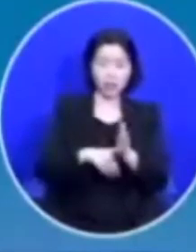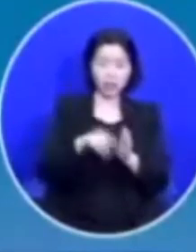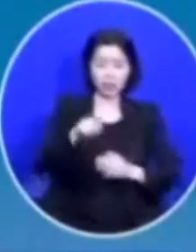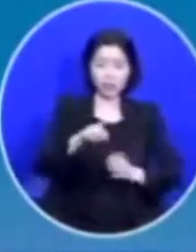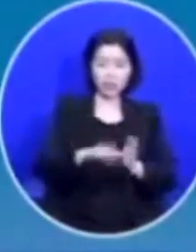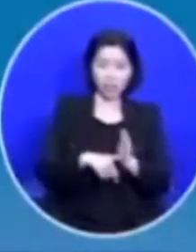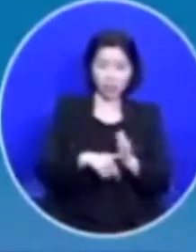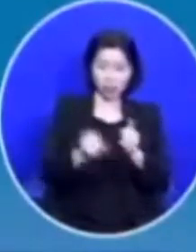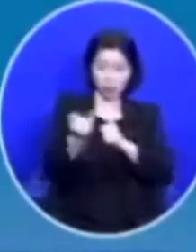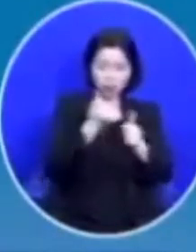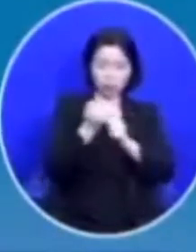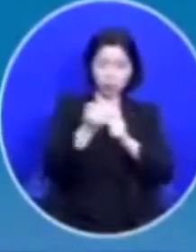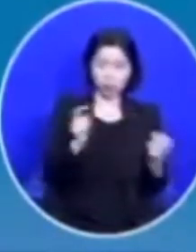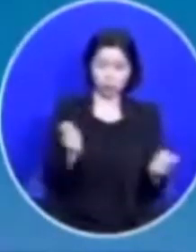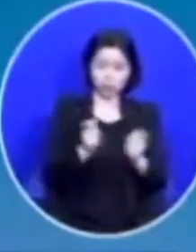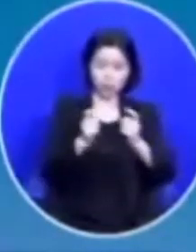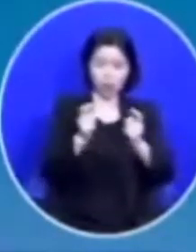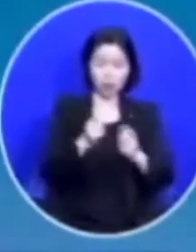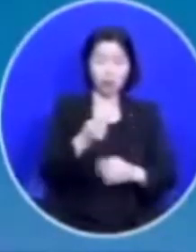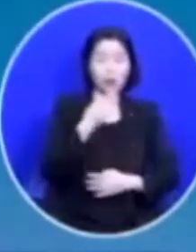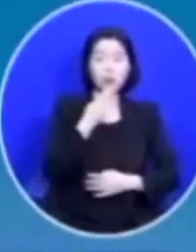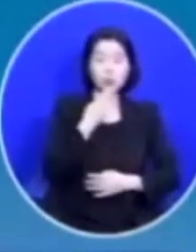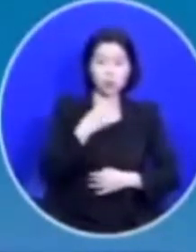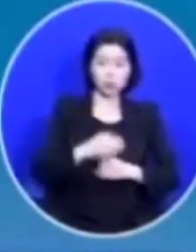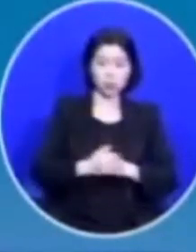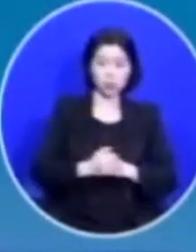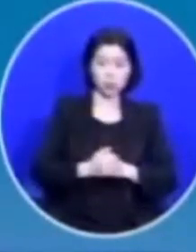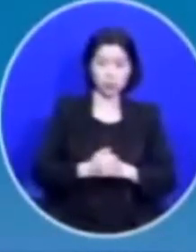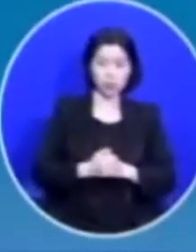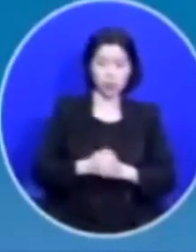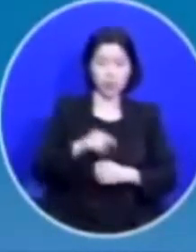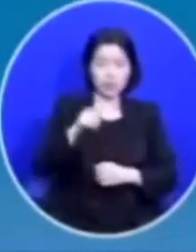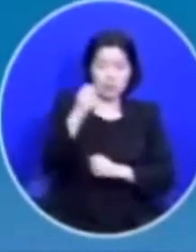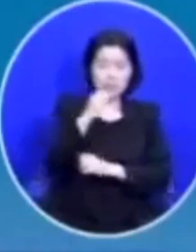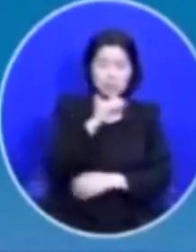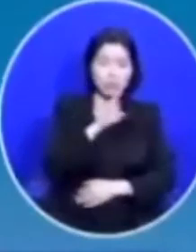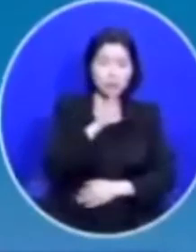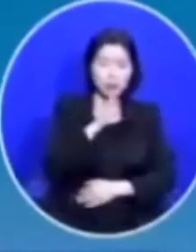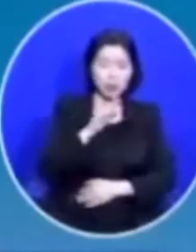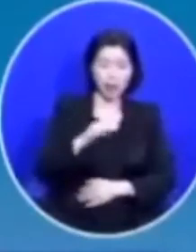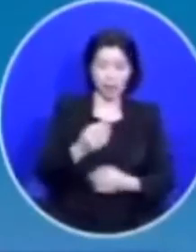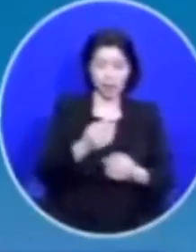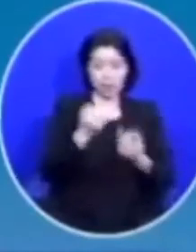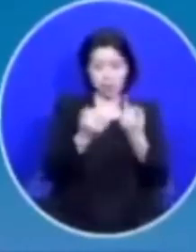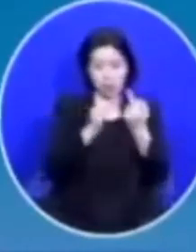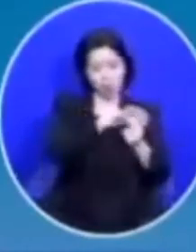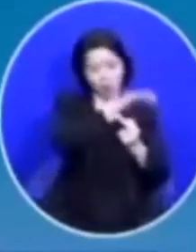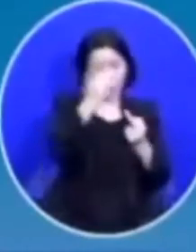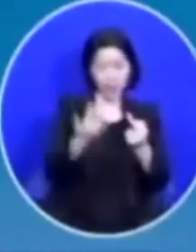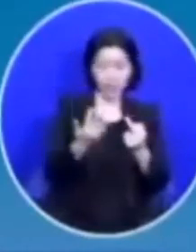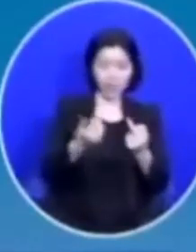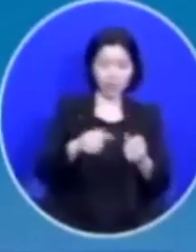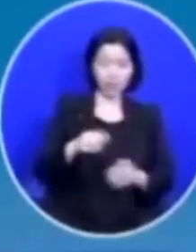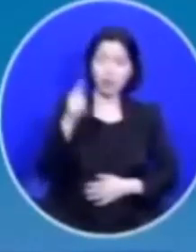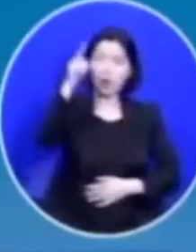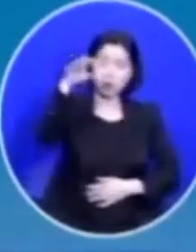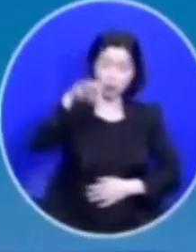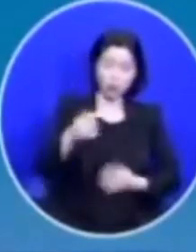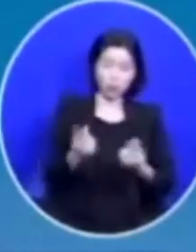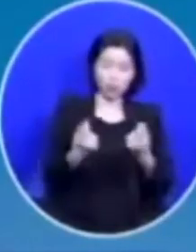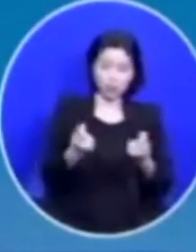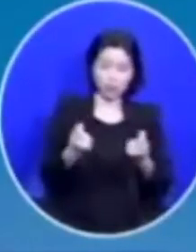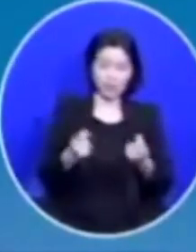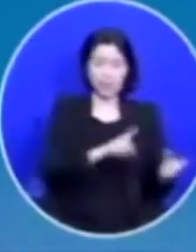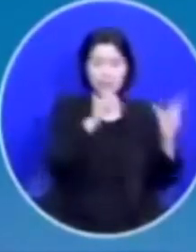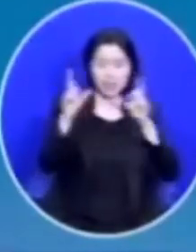부모 싸움 이라는 개념이 없었어요 정말 에덴동산에서 천국 같은 삶을 사는 것이